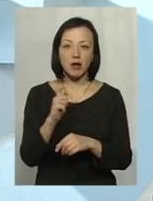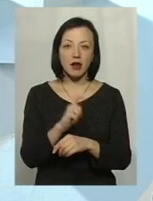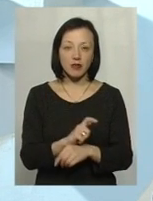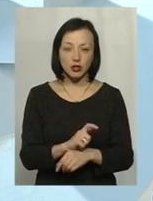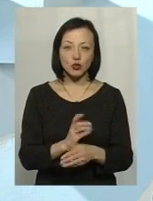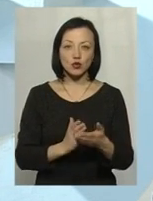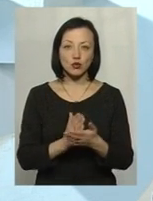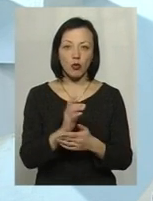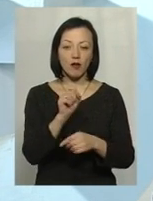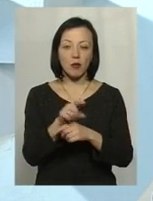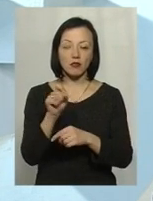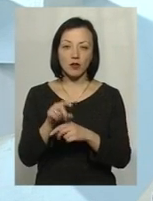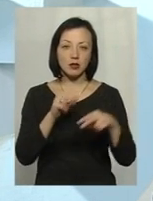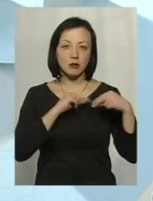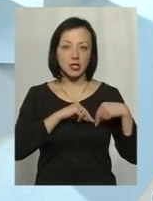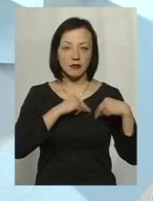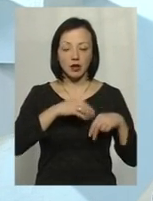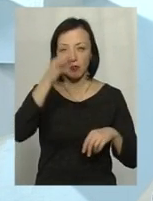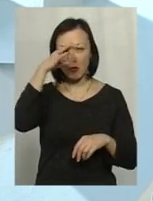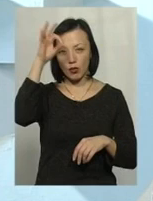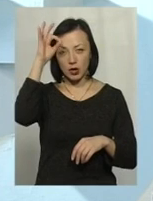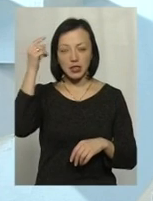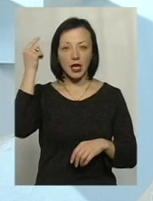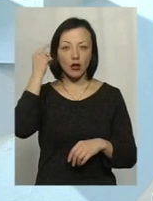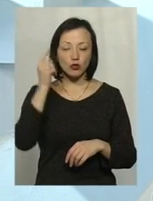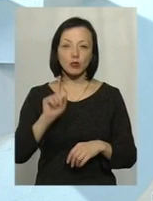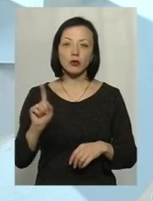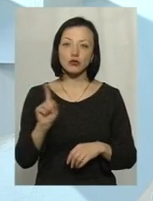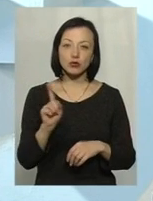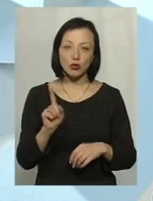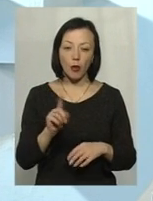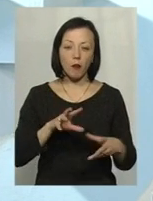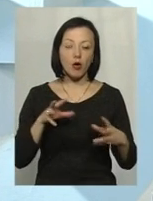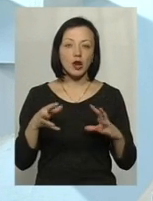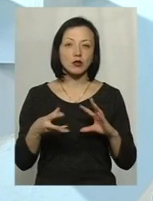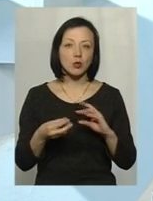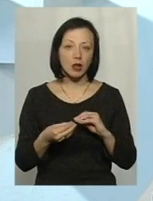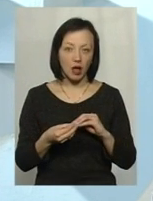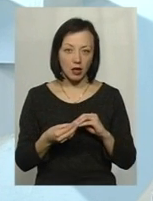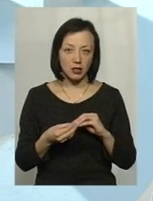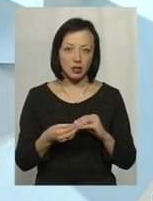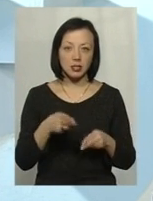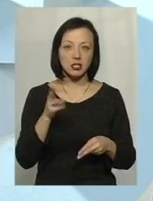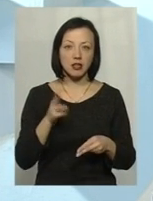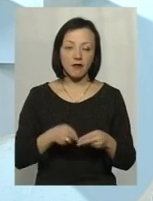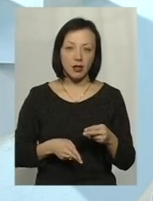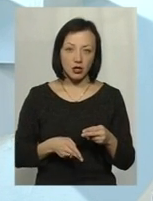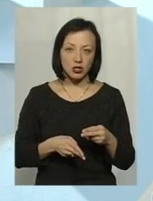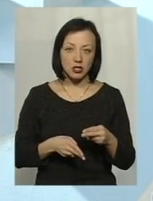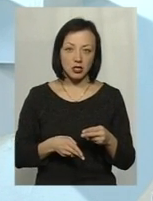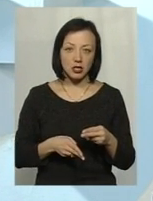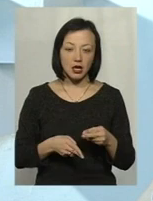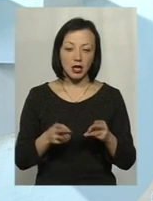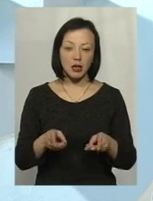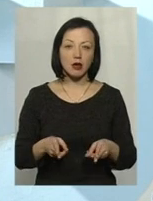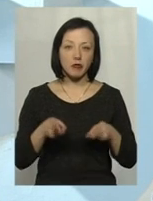службових повноважень працівниками поліції. Я думаю, що по результатах завершення вказаних кримінальних